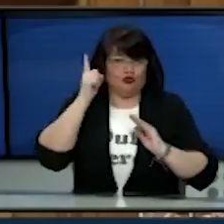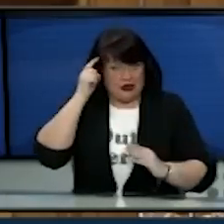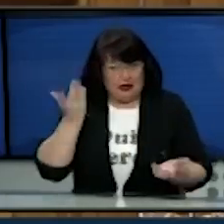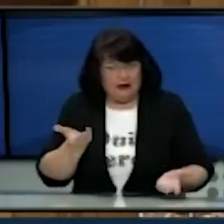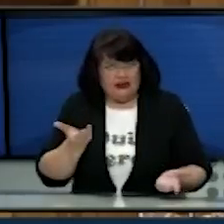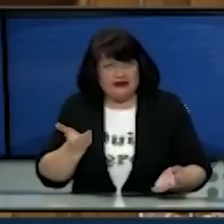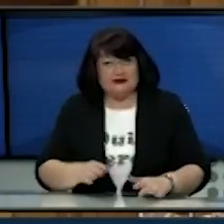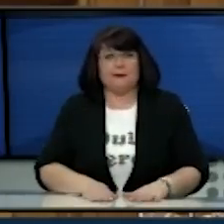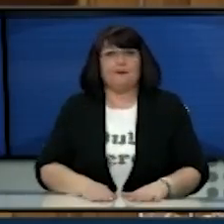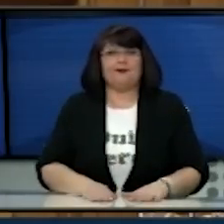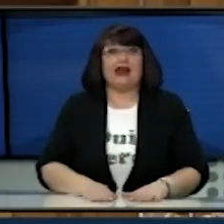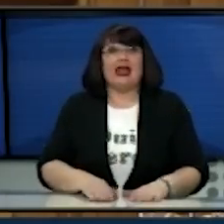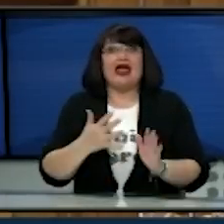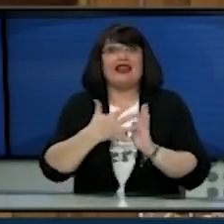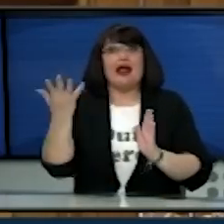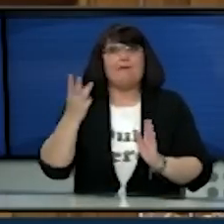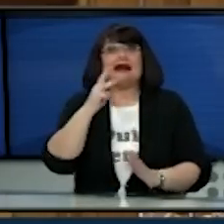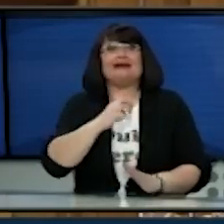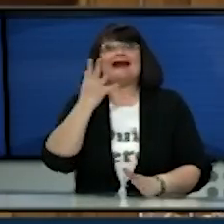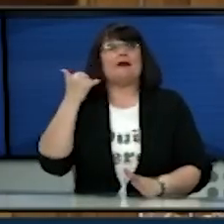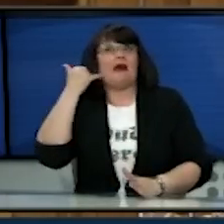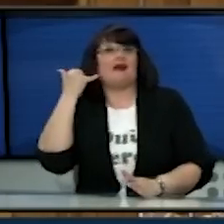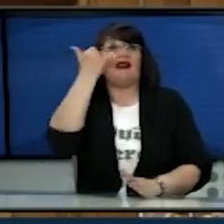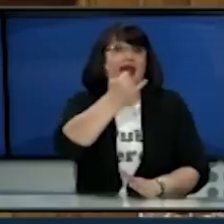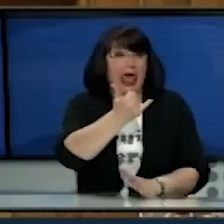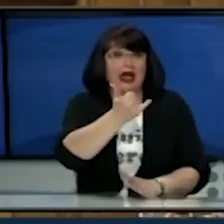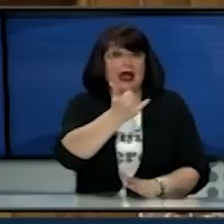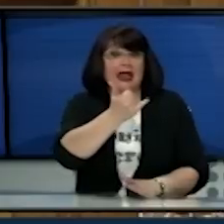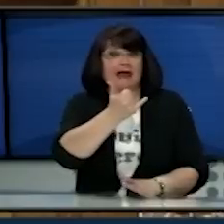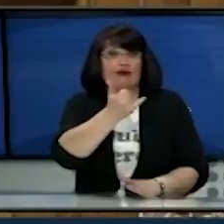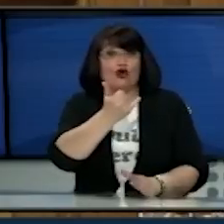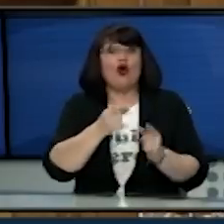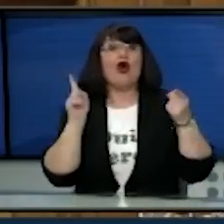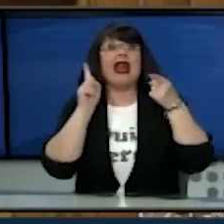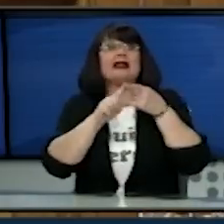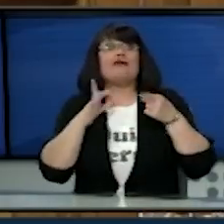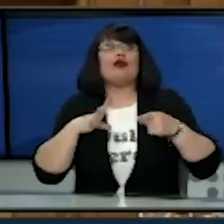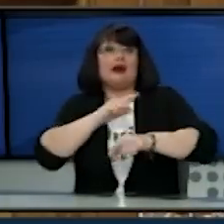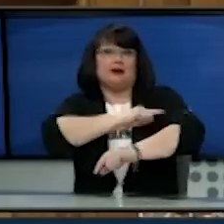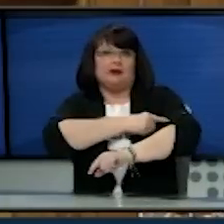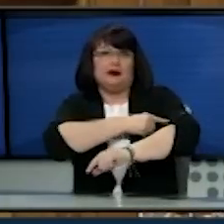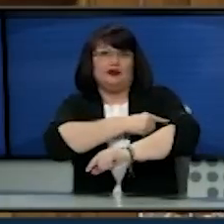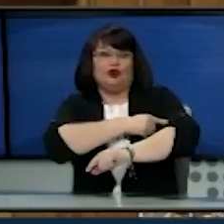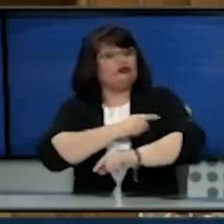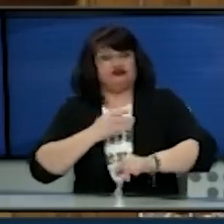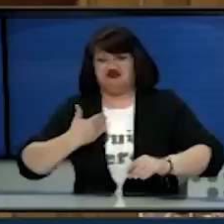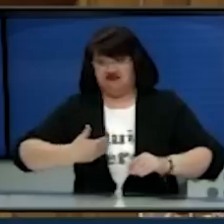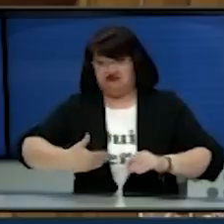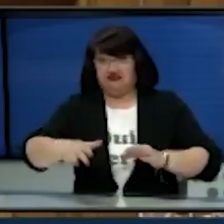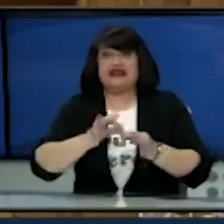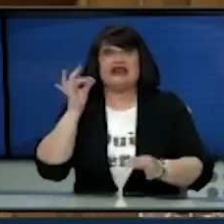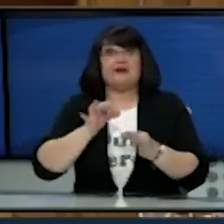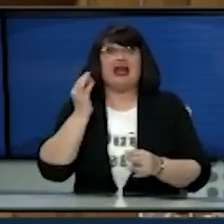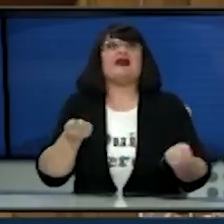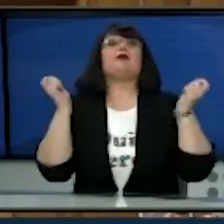όποιος πάρει στο 1535 για να κλείσει ραντεβού δεν του δίνουν ούτε το Σεπτέμβρη, ότι υπάρχει αδυναμία εκτέλεσης